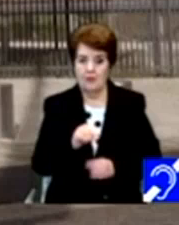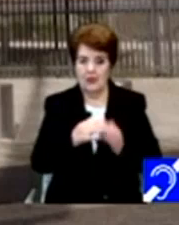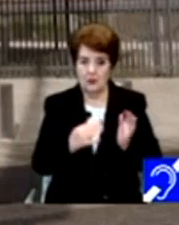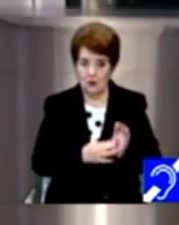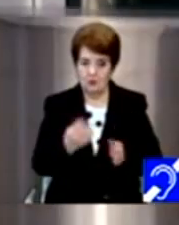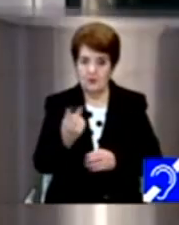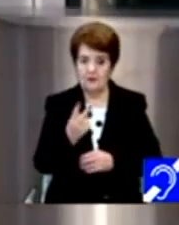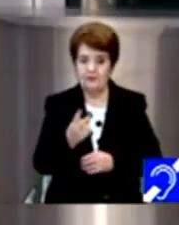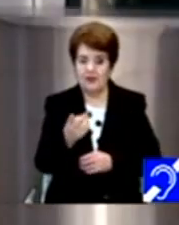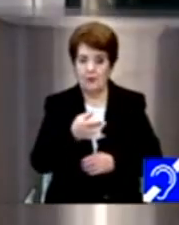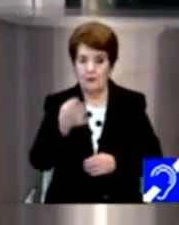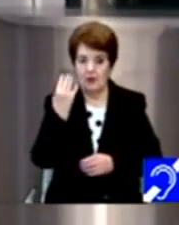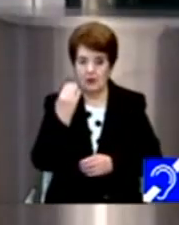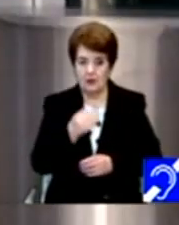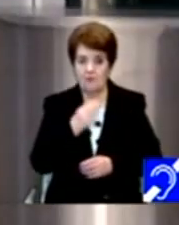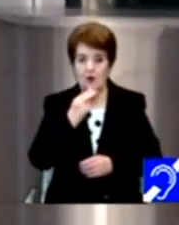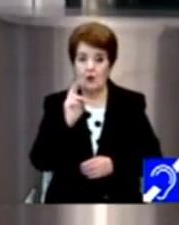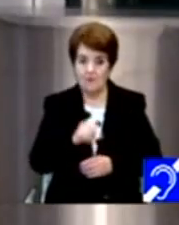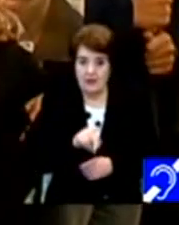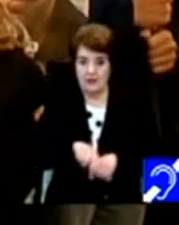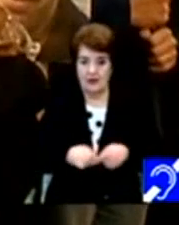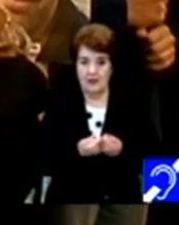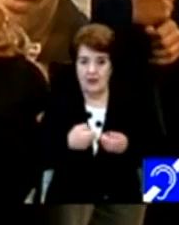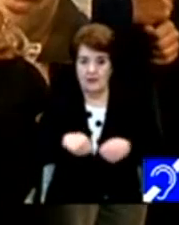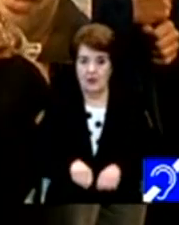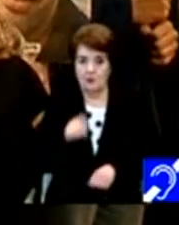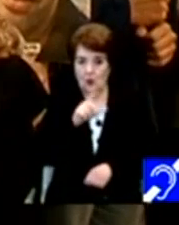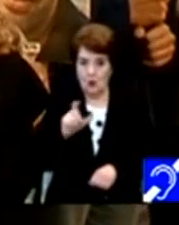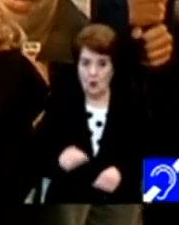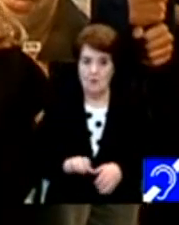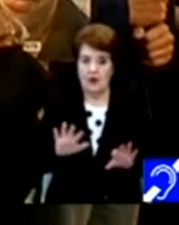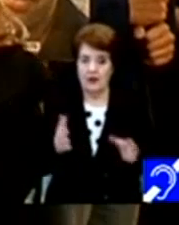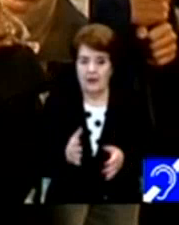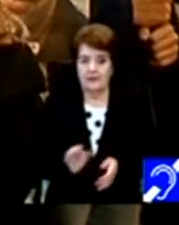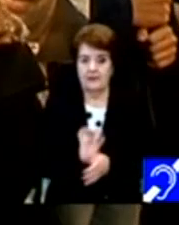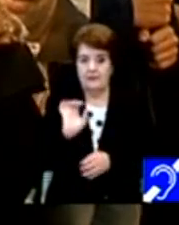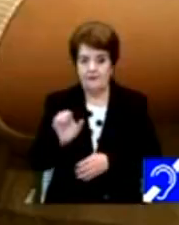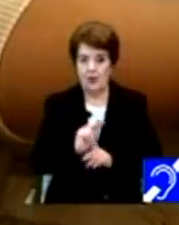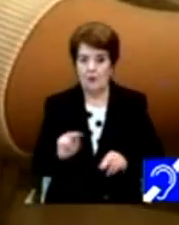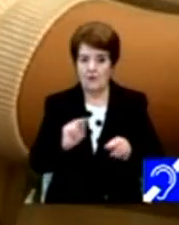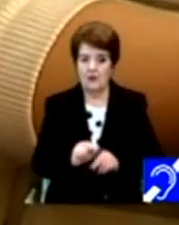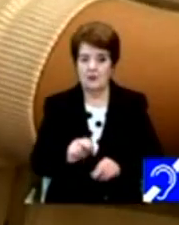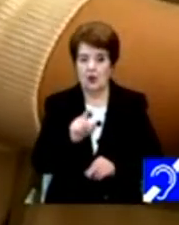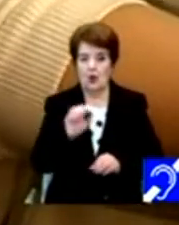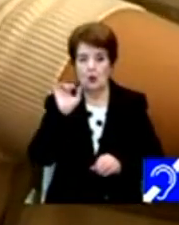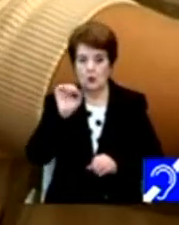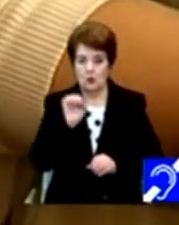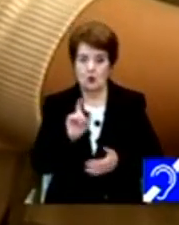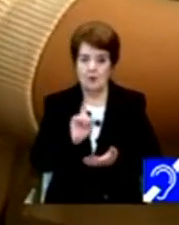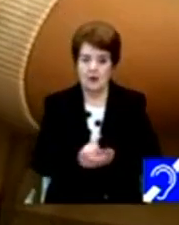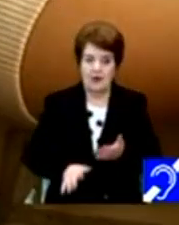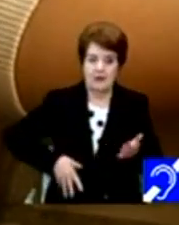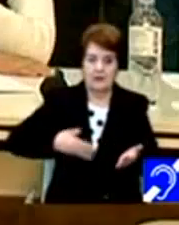CEDU a declarat Republica Moldova vinovată de încălcarea drepturilor omului în cazul expulzării profesorilor turci și a obligat statul să